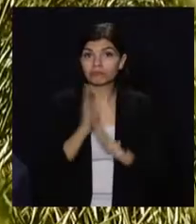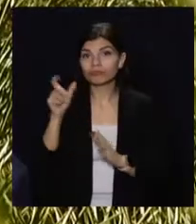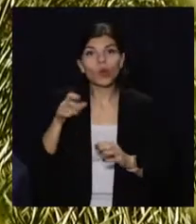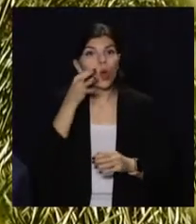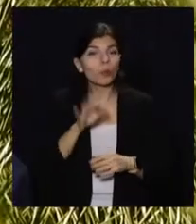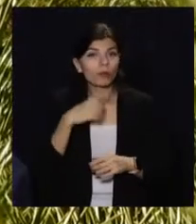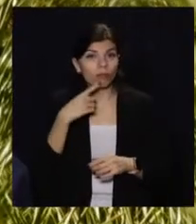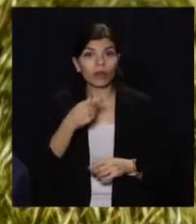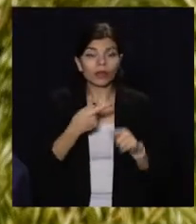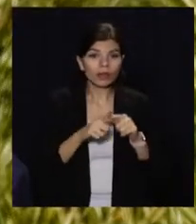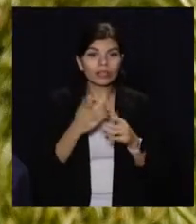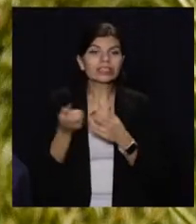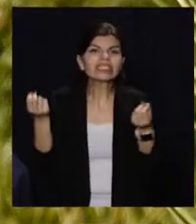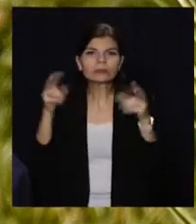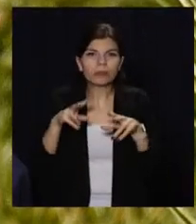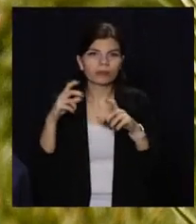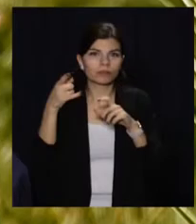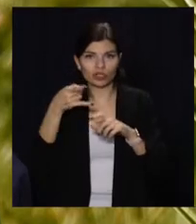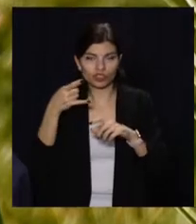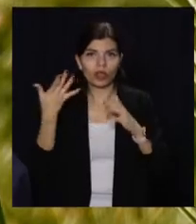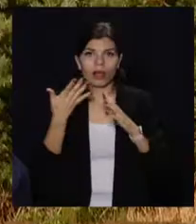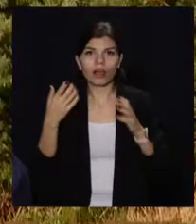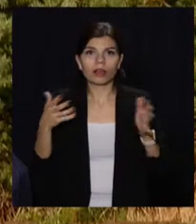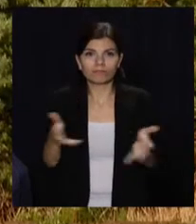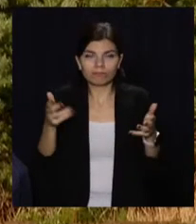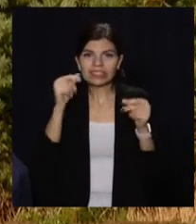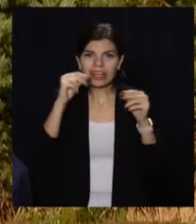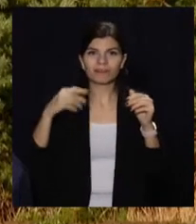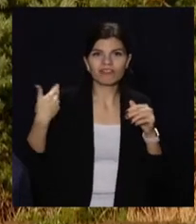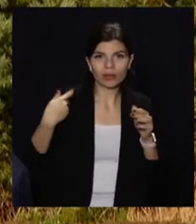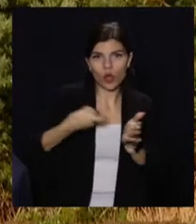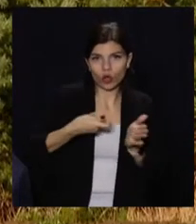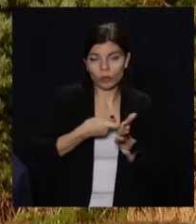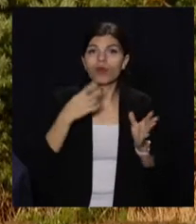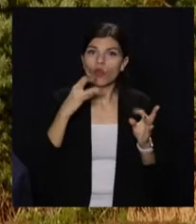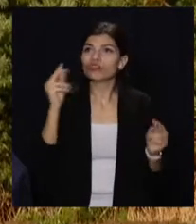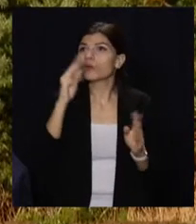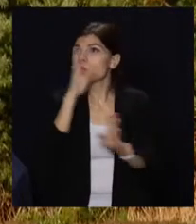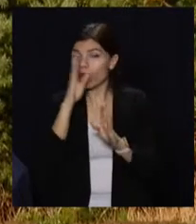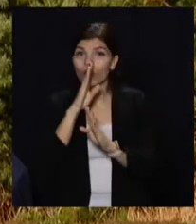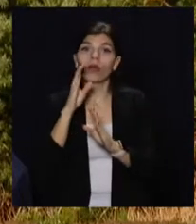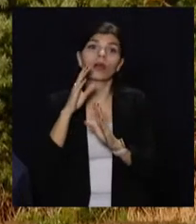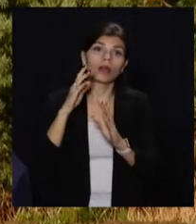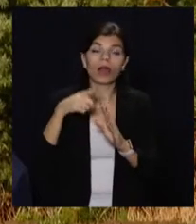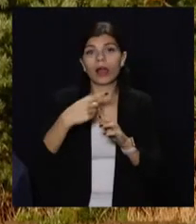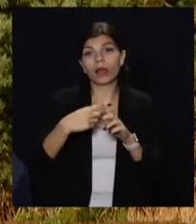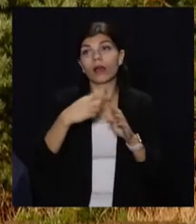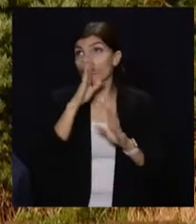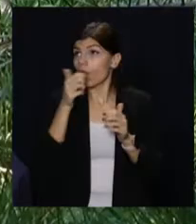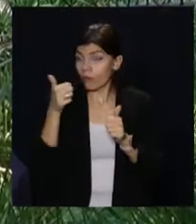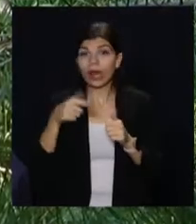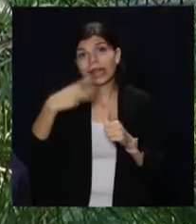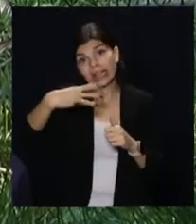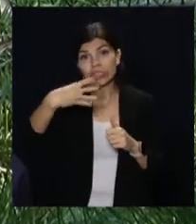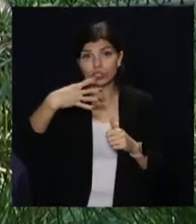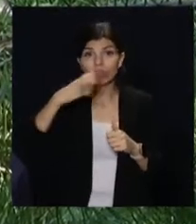Для цього на плантацію заганяють спецтехніку, яка підпушує дерева. Щорічно за сприятливих погодних умов ялинка зростає на 30-40 сантиметрів.